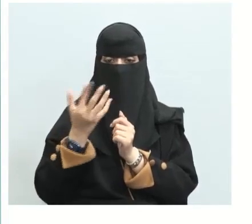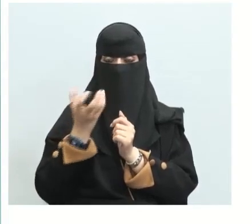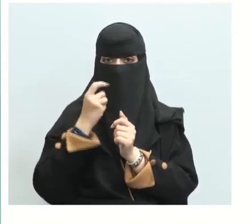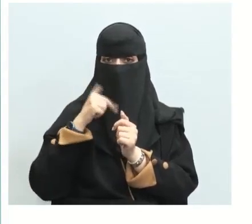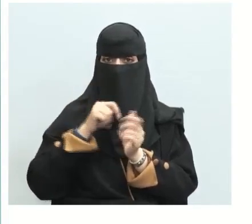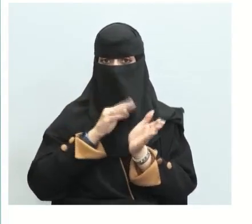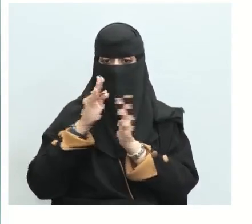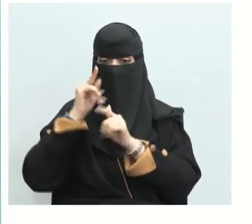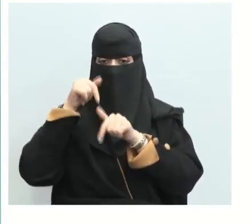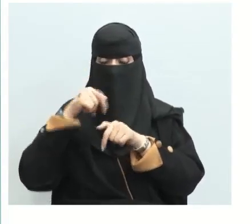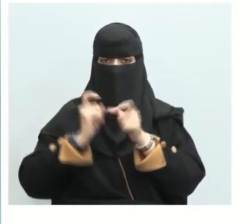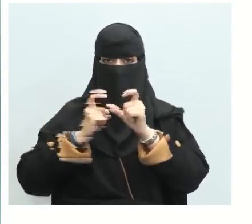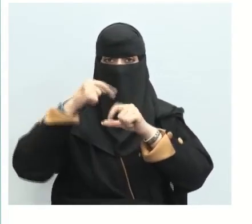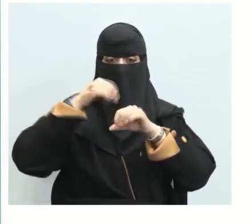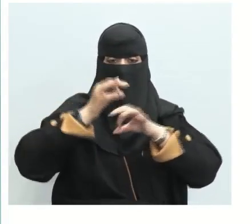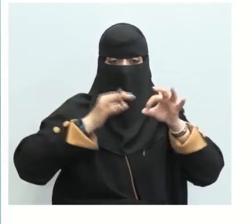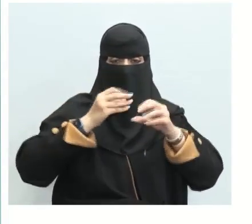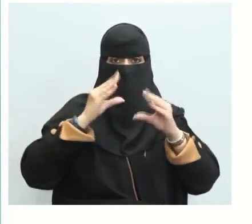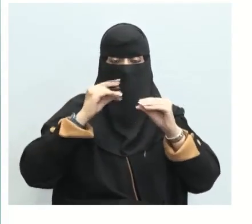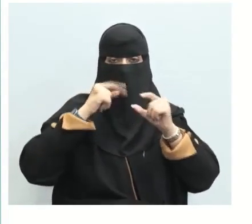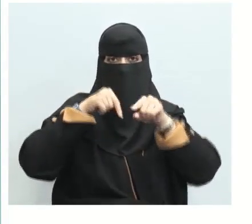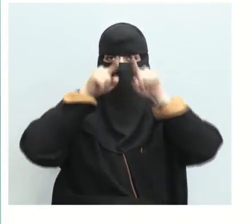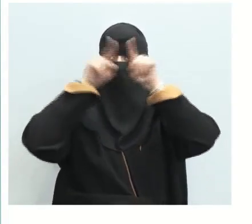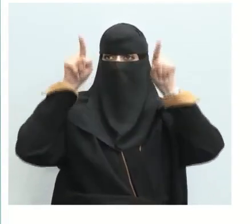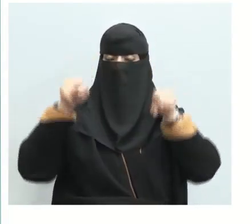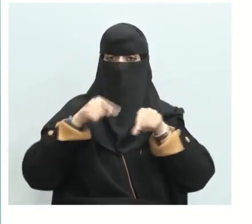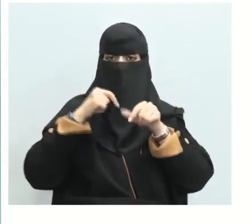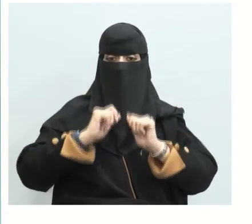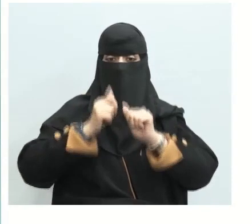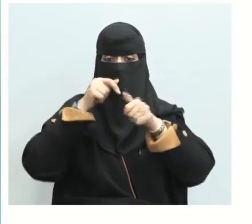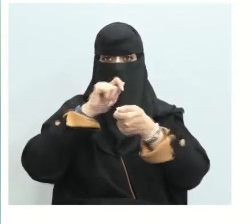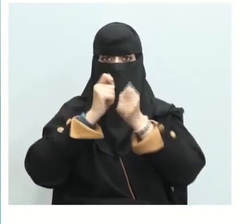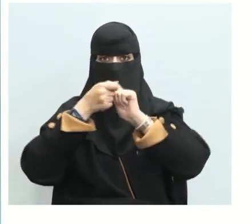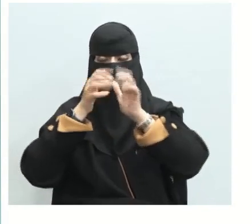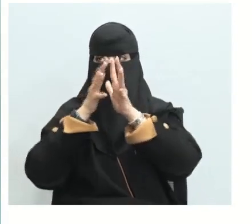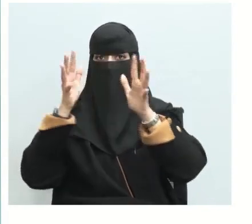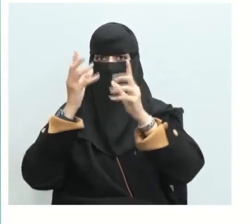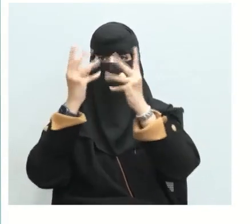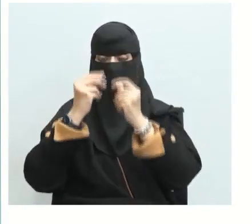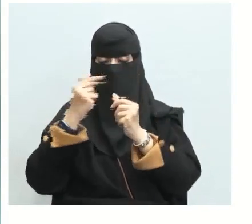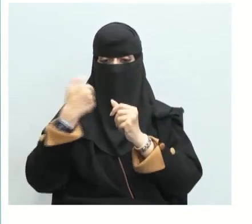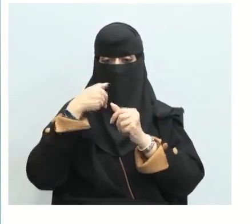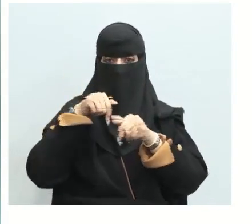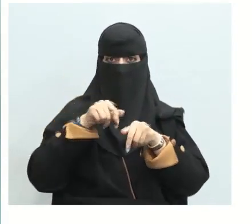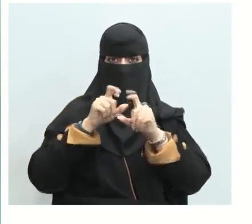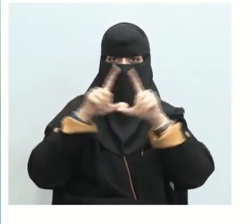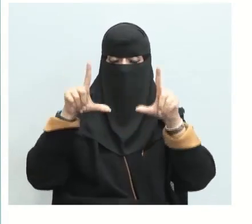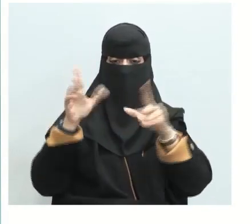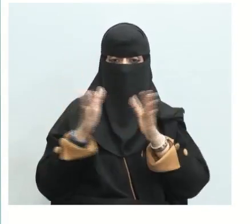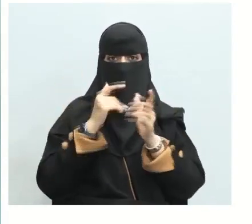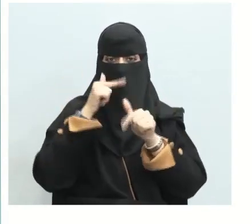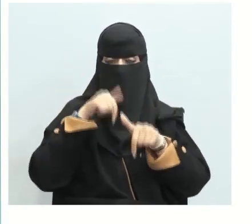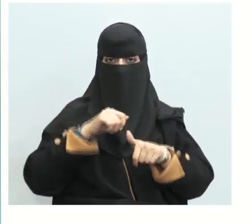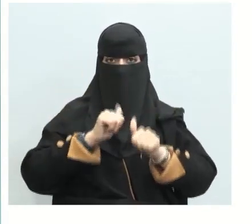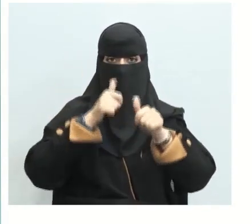إذا تمنحك هذه الإعدادات تخطيط مرن للصفحة بحيث يمكن تغيير حجمها ليناسب حجم العرض.